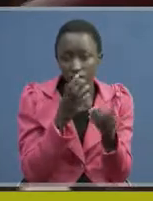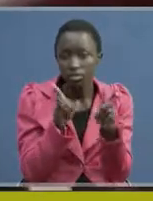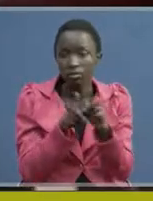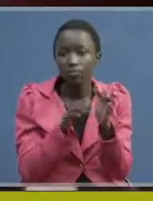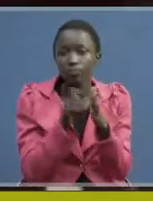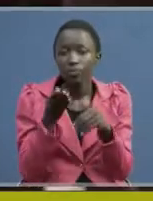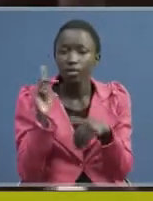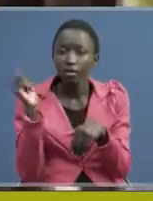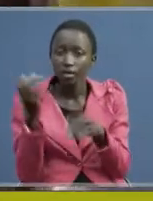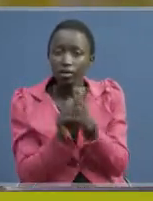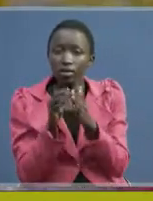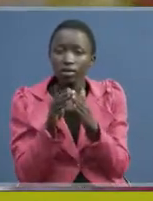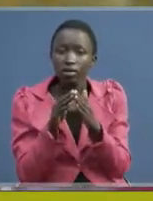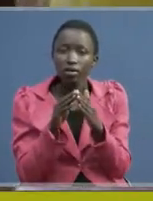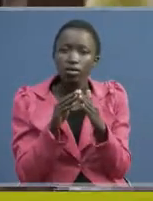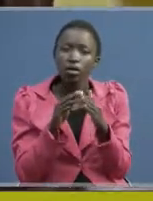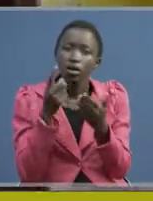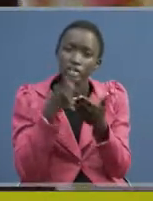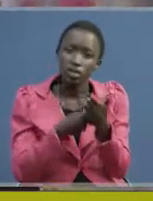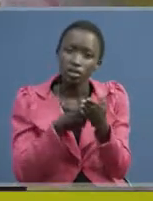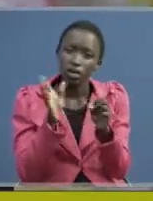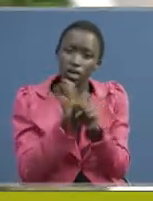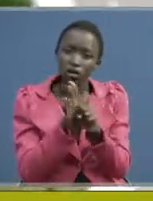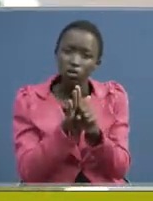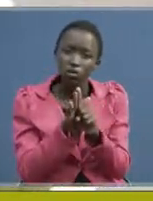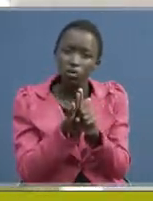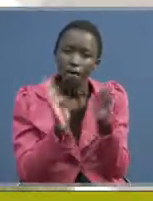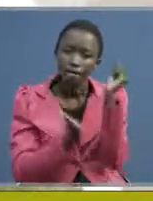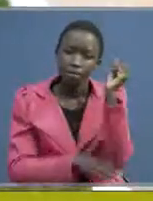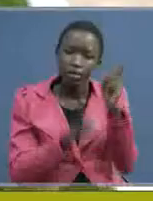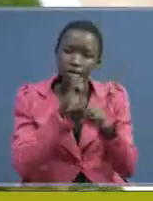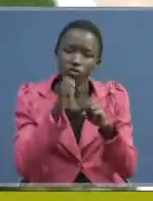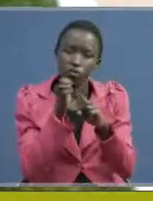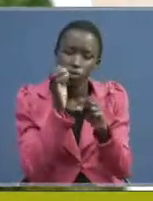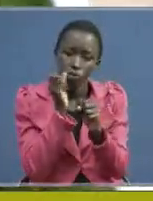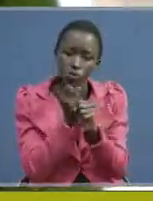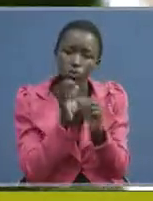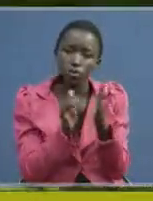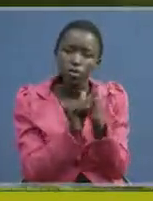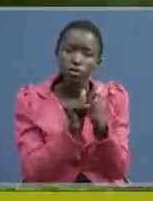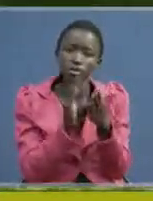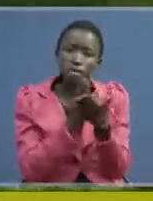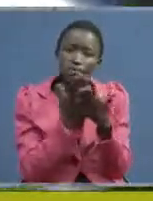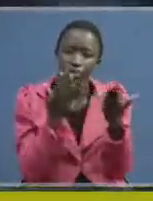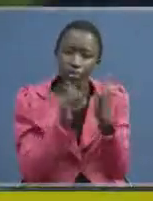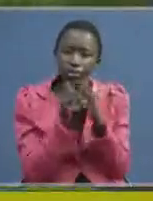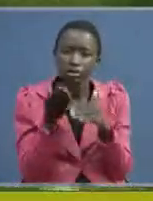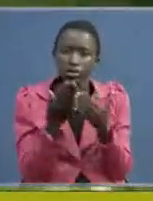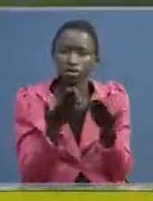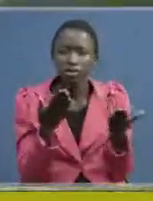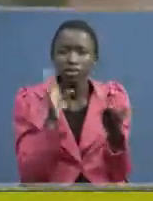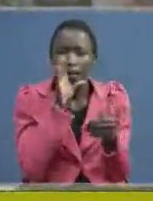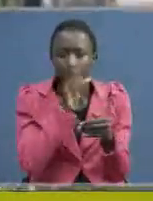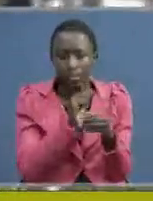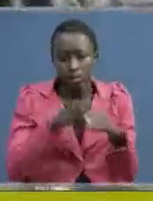bidhaa za Kenya kuwa zenye haiba kubwa, ushuru mkubwa sawa na mazingira mabovu ya kufanya biashara ndicho chanzo kikuu cha bidhaa hizi